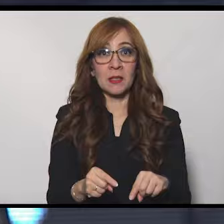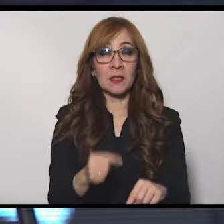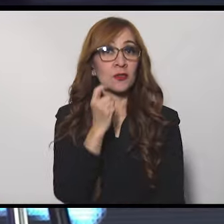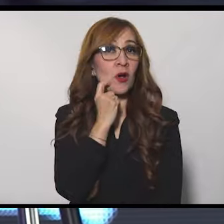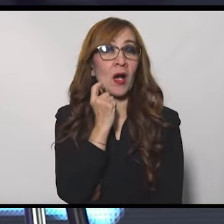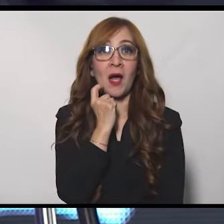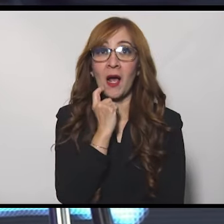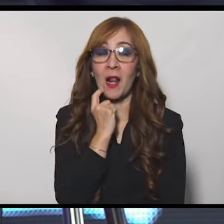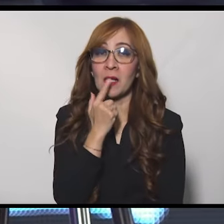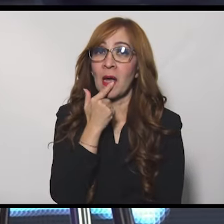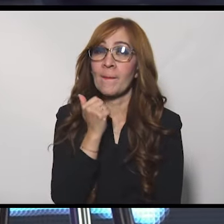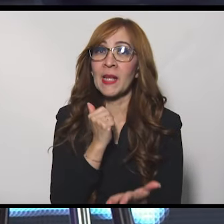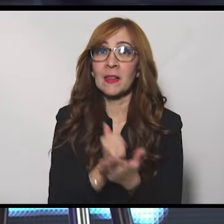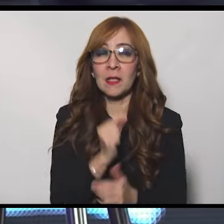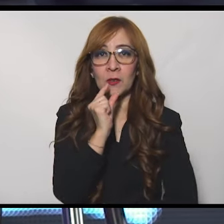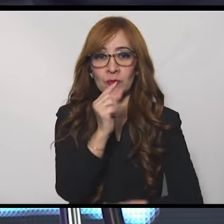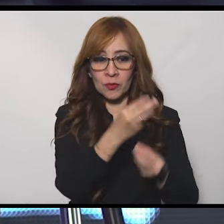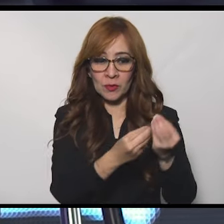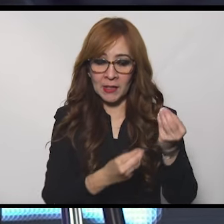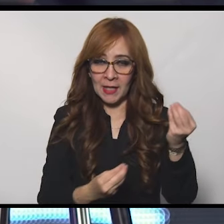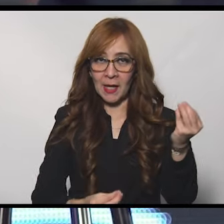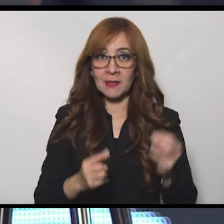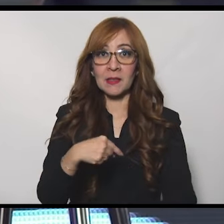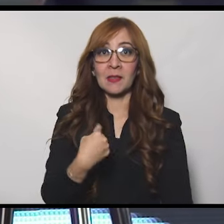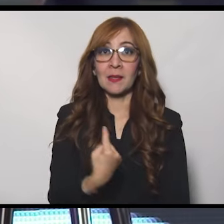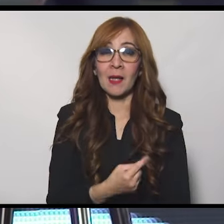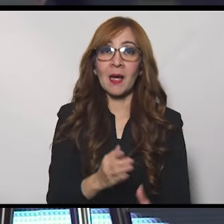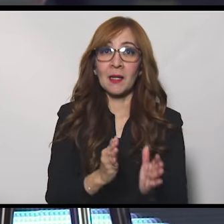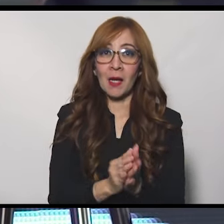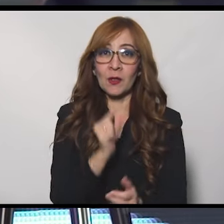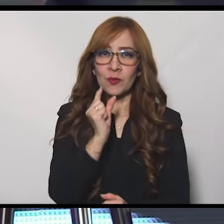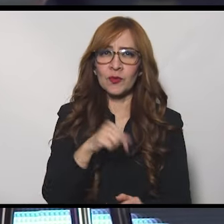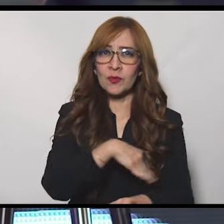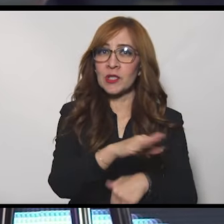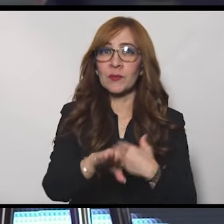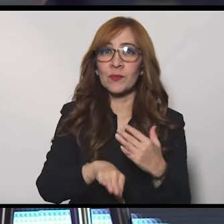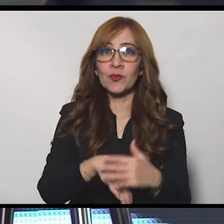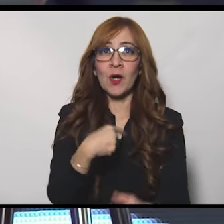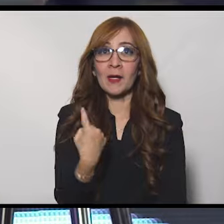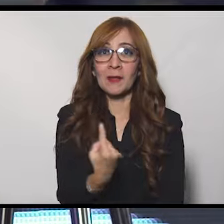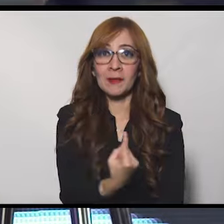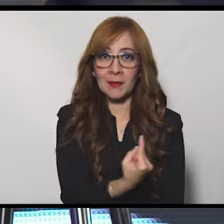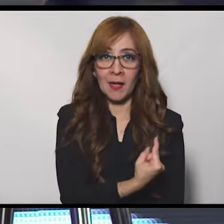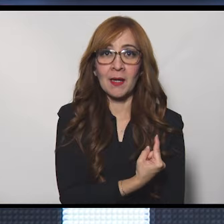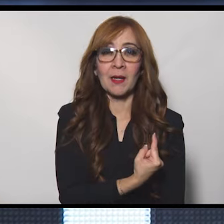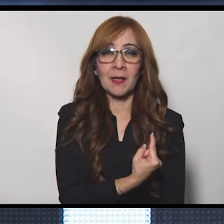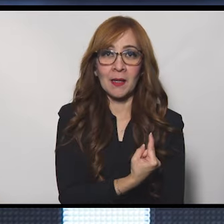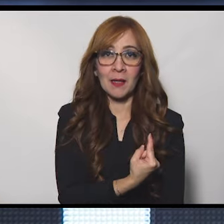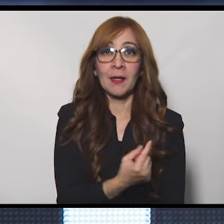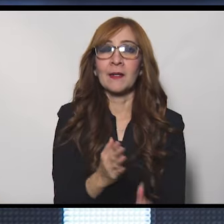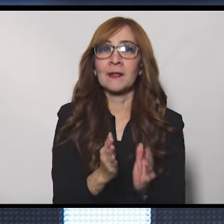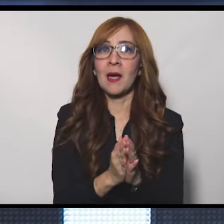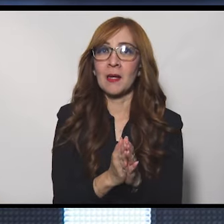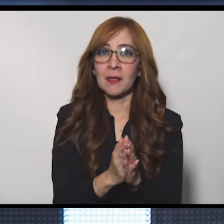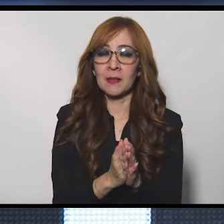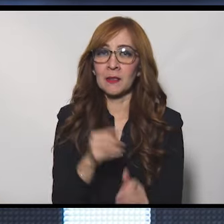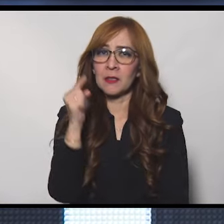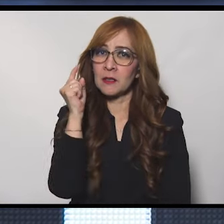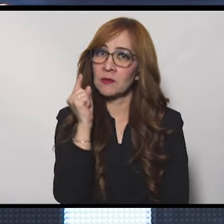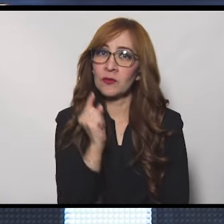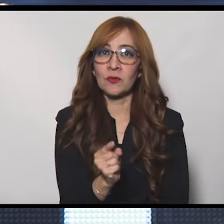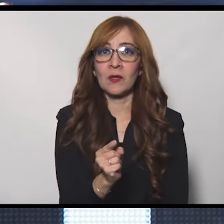hal yang penting bagi generasi kita dan juga untuk setiap kita, Bapak Ibu Saudara sekalian. And that